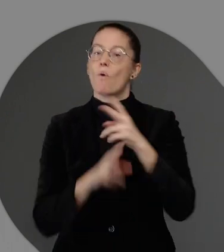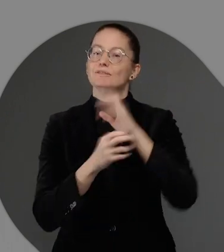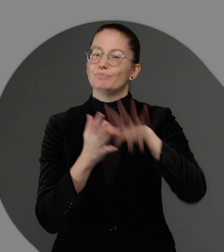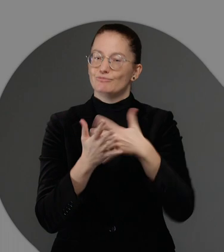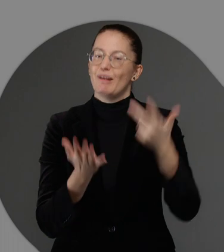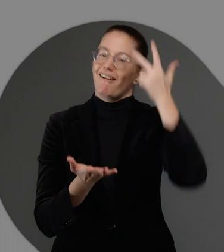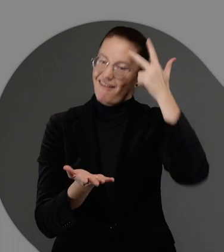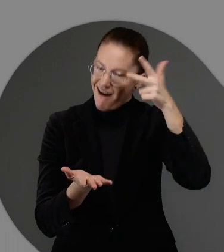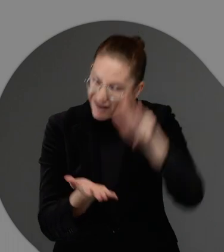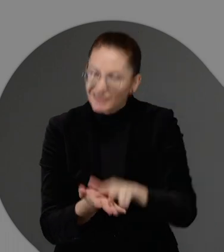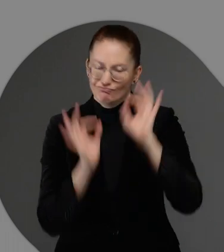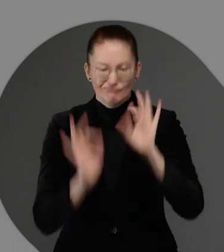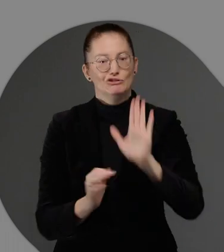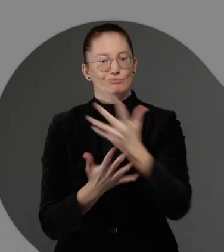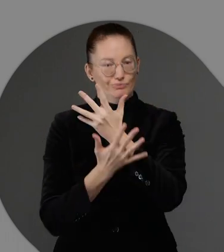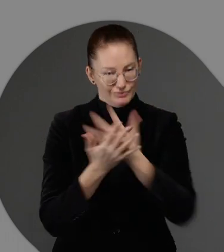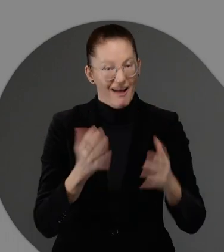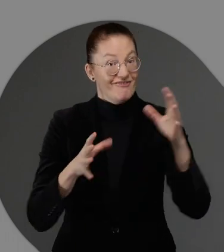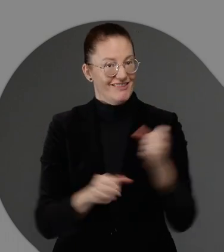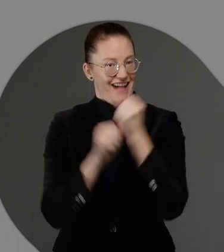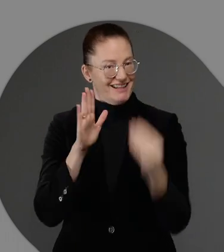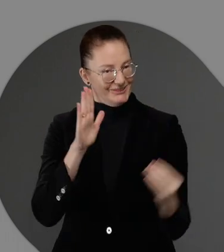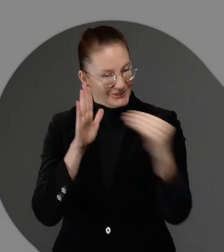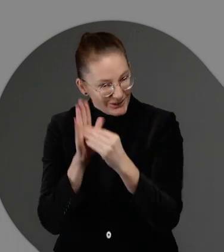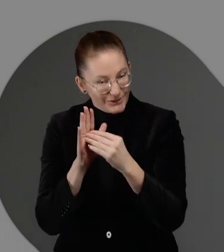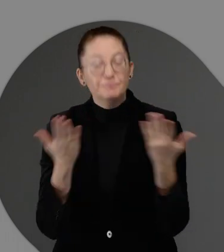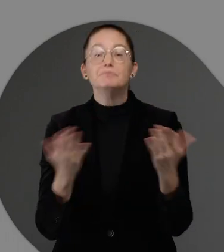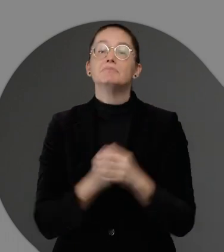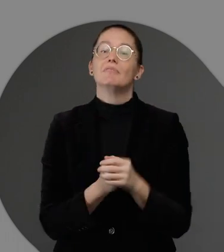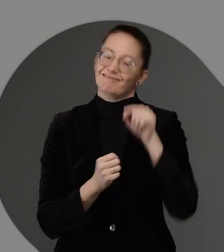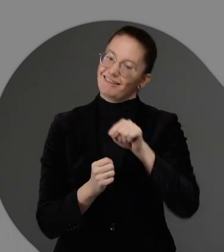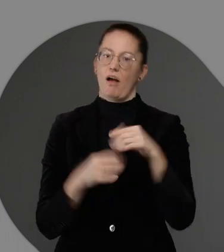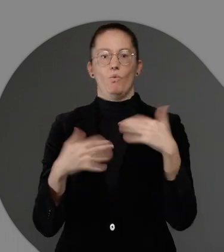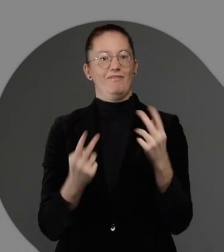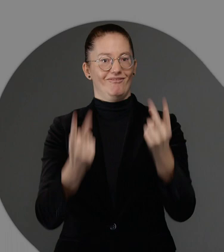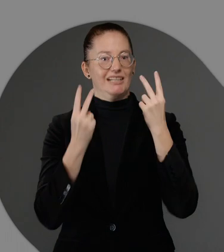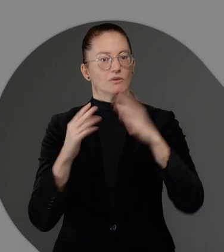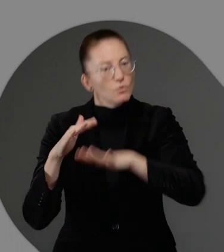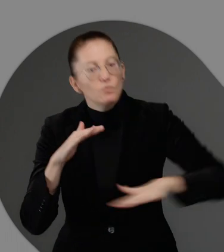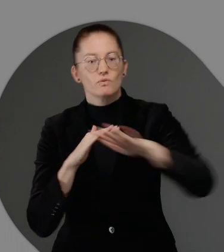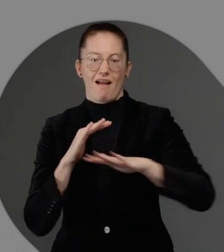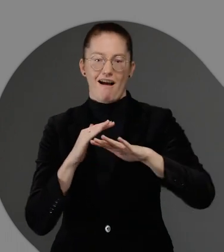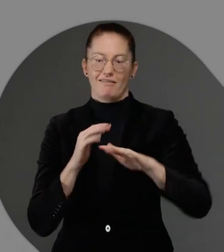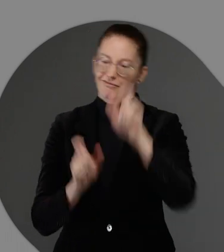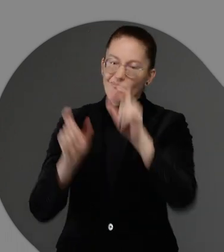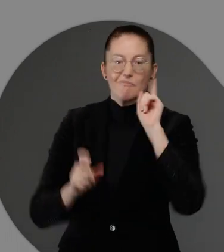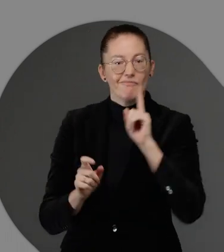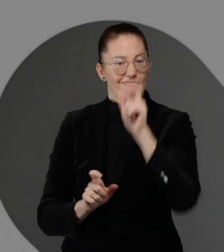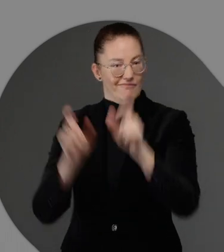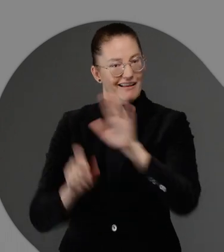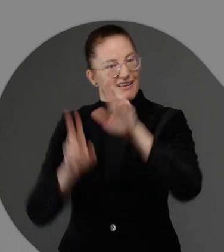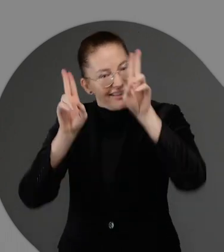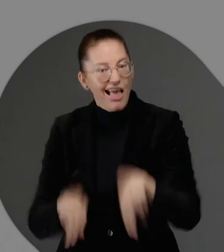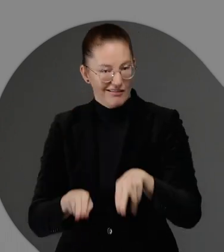österreichischen Gebärdensprache als eigenständige Sprache in die Verfassung aufgenommen. Damit wurde die Grundlage geschaffen, weitere Rechte